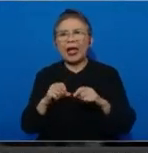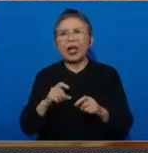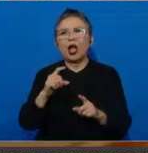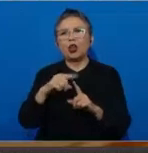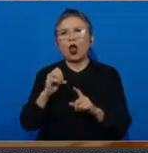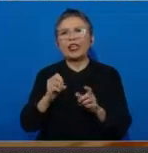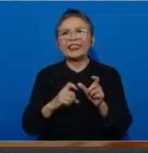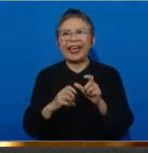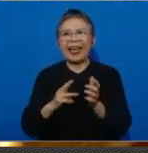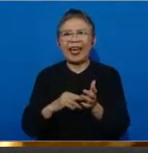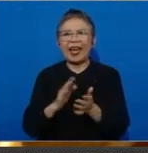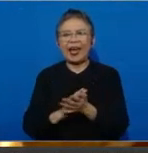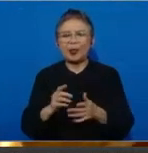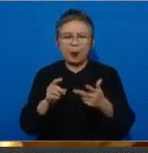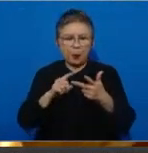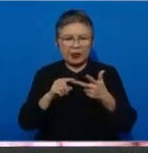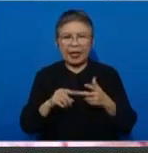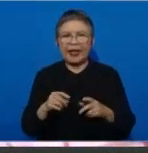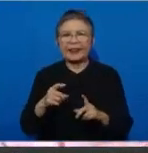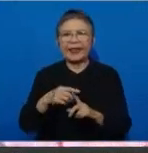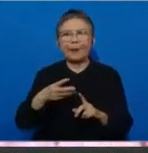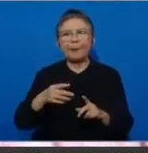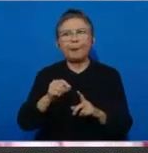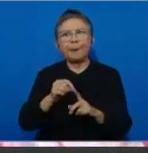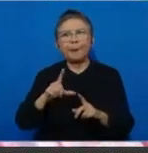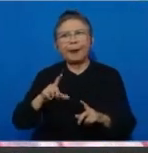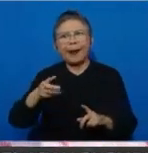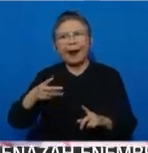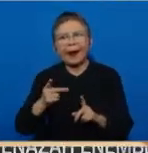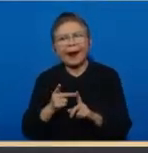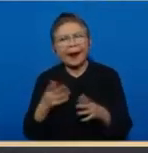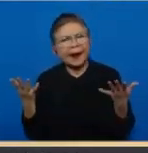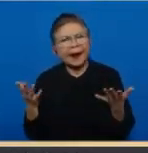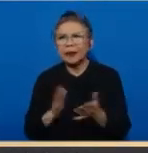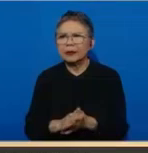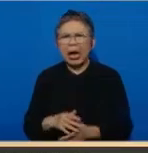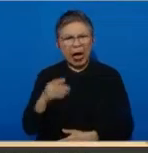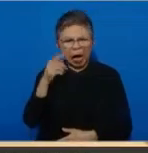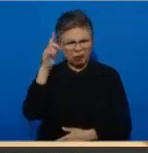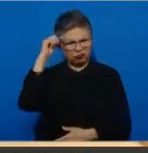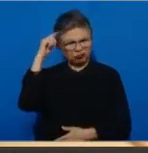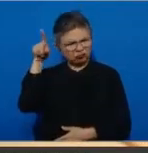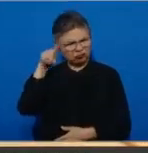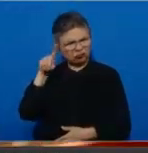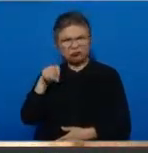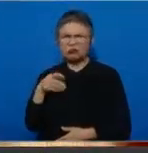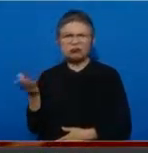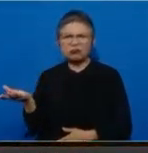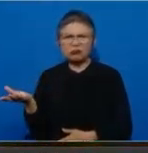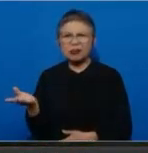buntel sate mentega hingga tengklek H saya jadi penasaran seperti apa sih rasanya